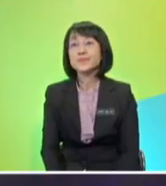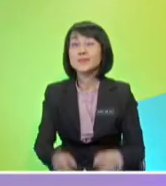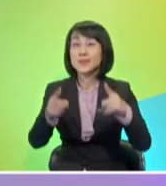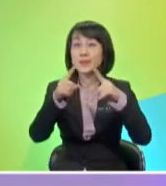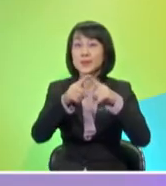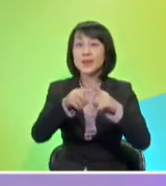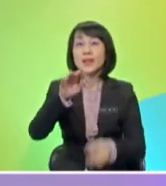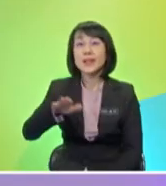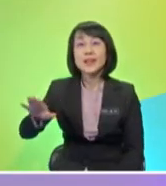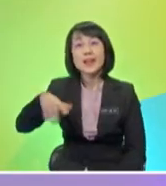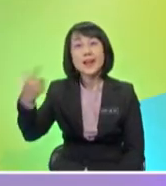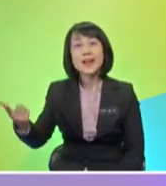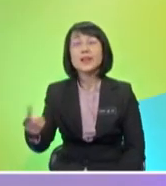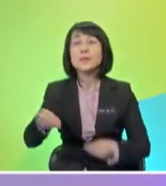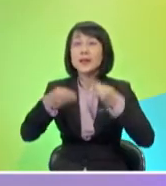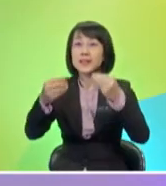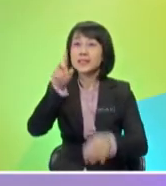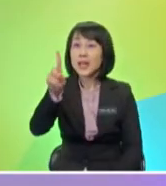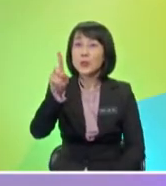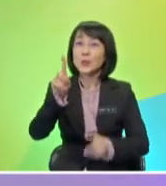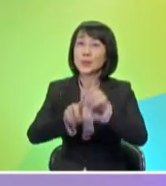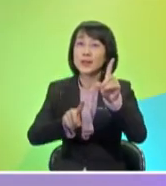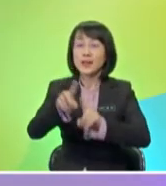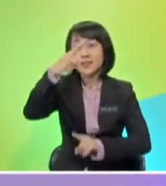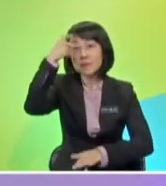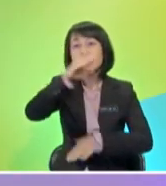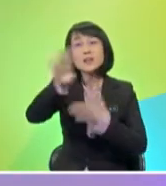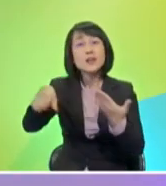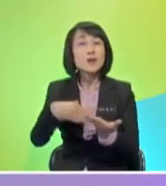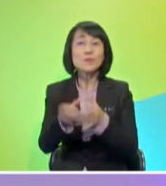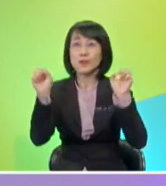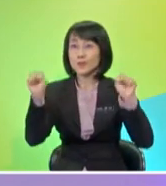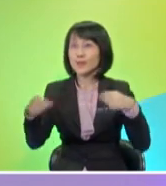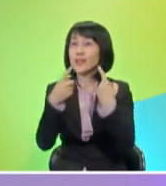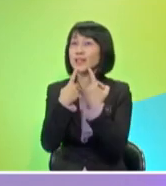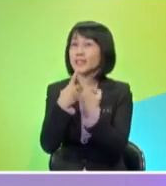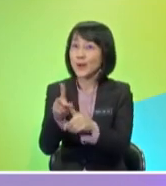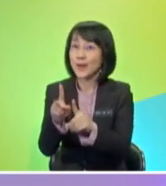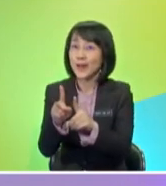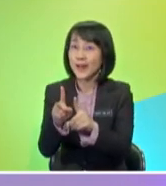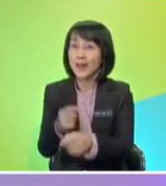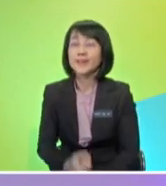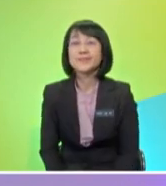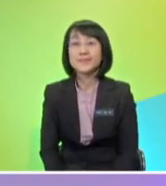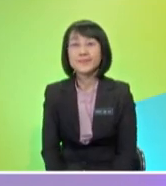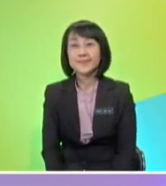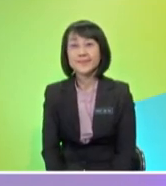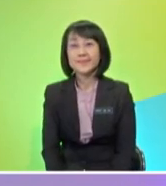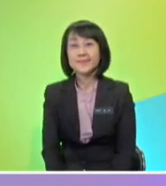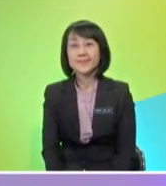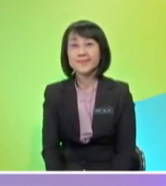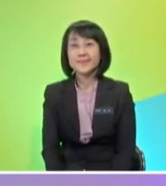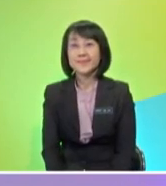bintang sebab semua boleh jawab kan? Okey. Jadi 2 ganjaran untuk Fatih. Okey,